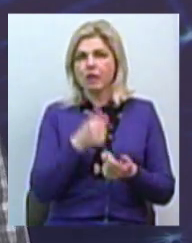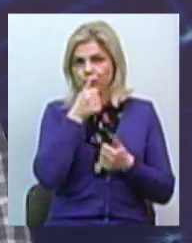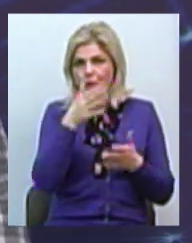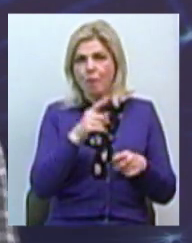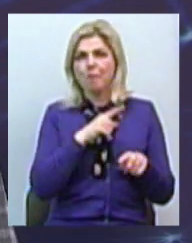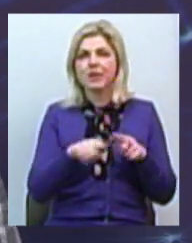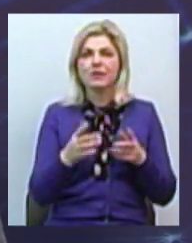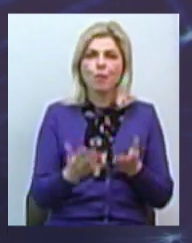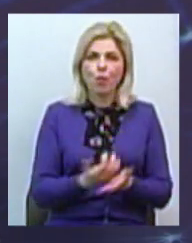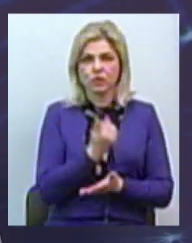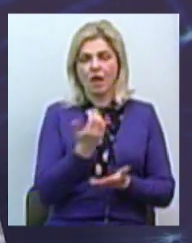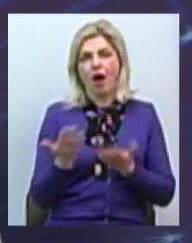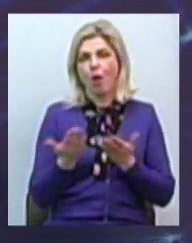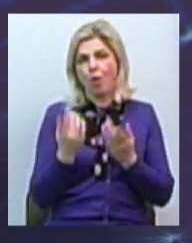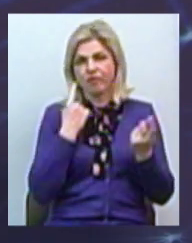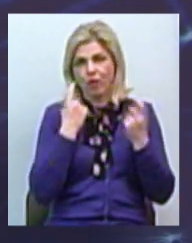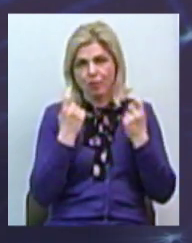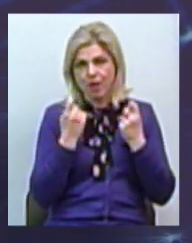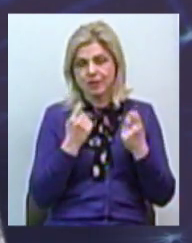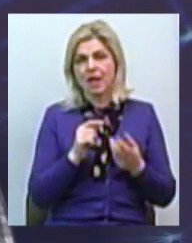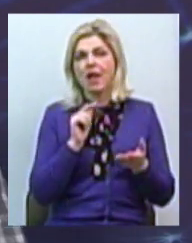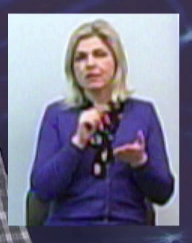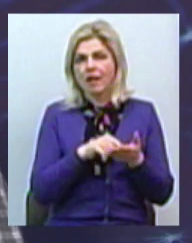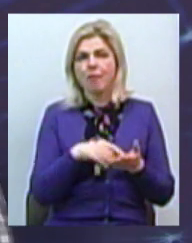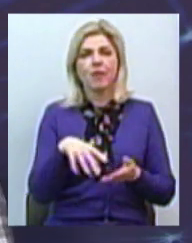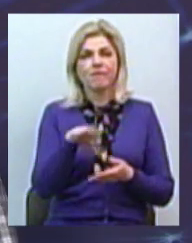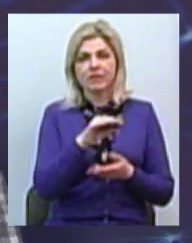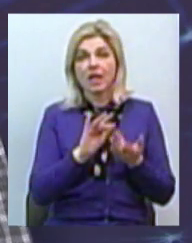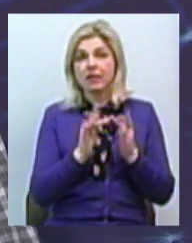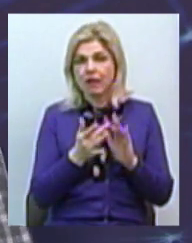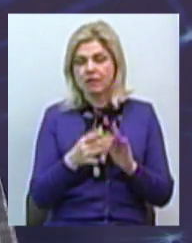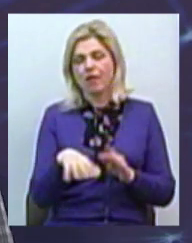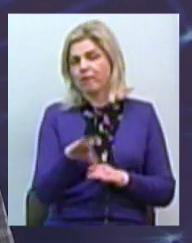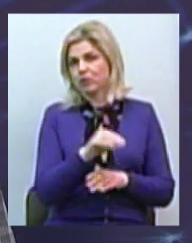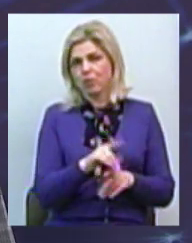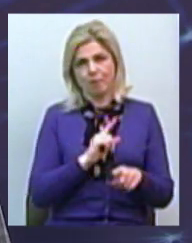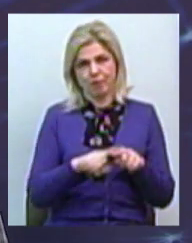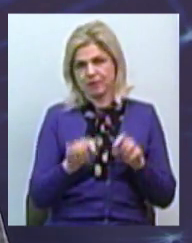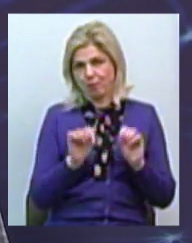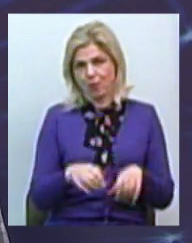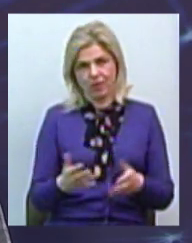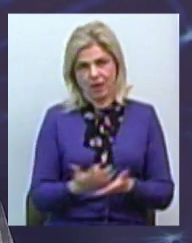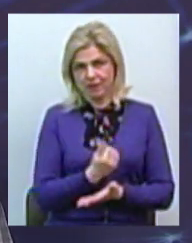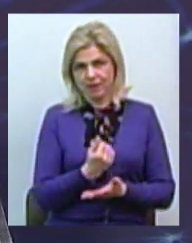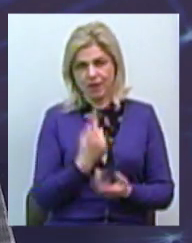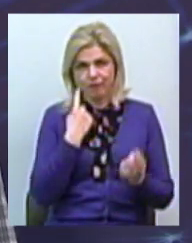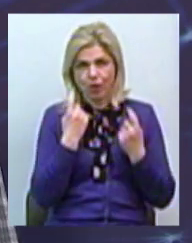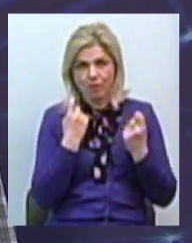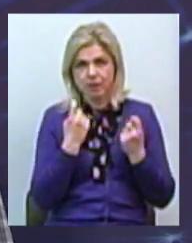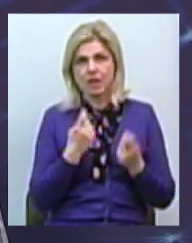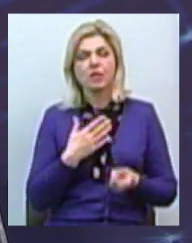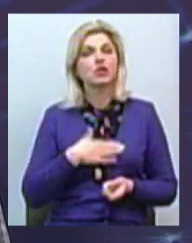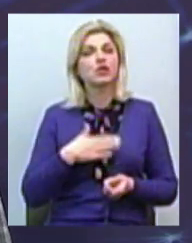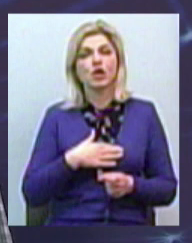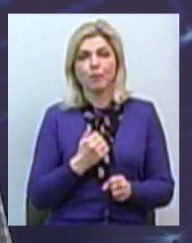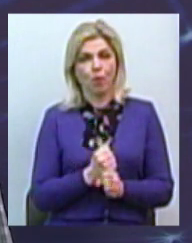пошуку якоїсь інформації. Там вся ця інформація в інтерактивних картах це ми можемо робити досить швидко. Для чого саме